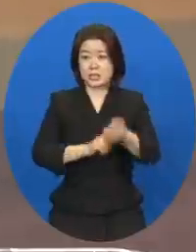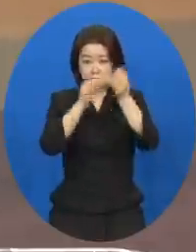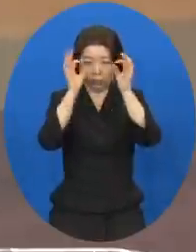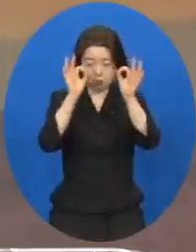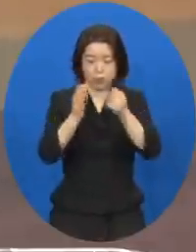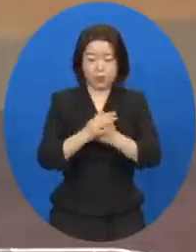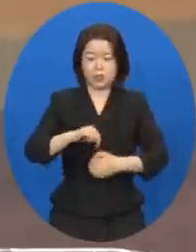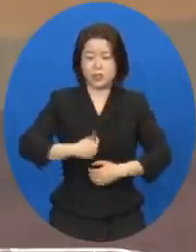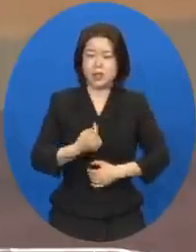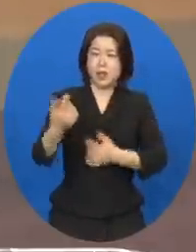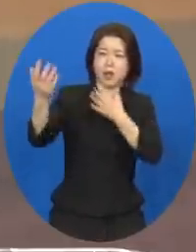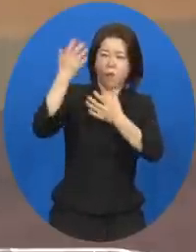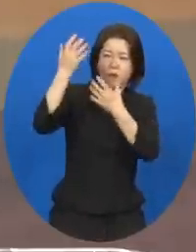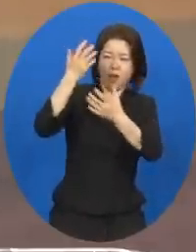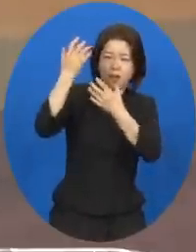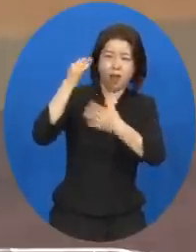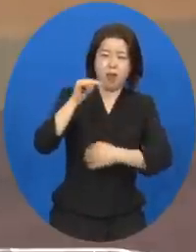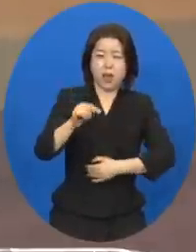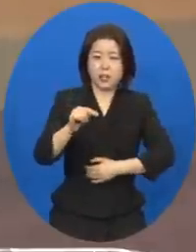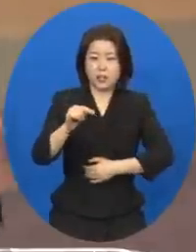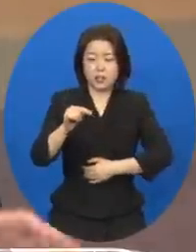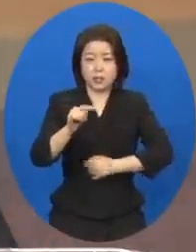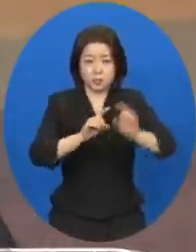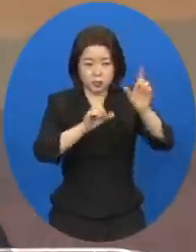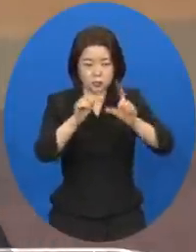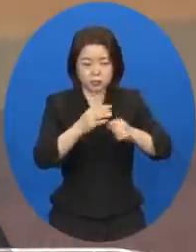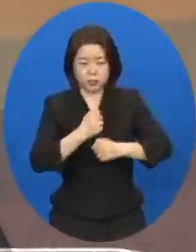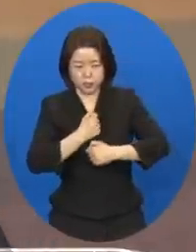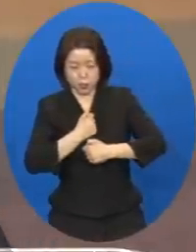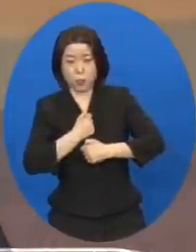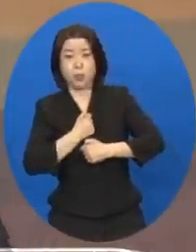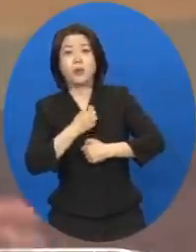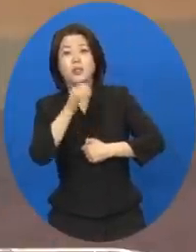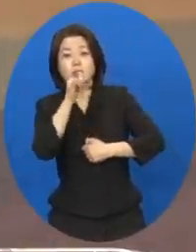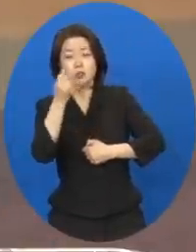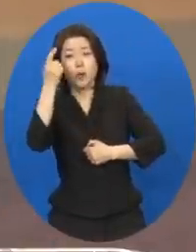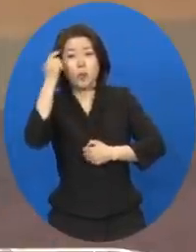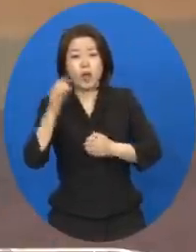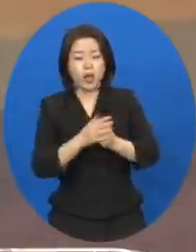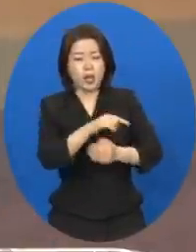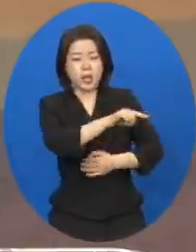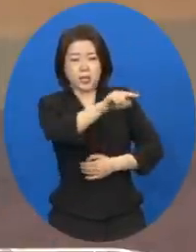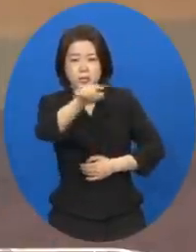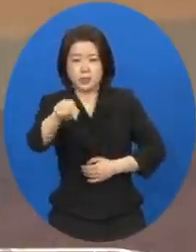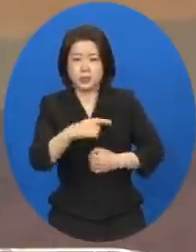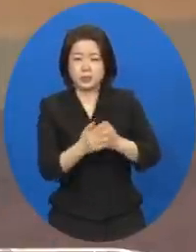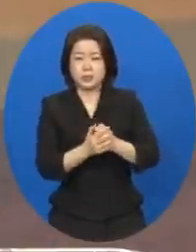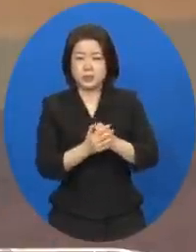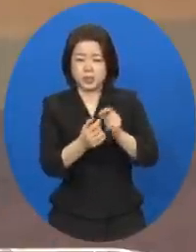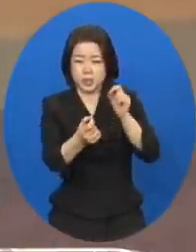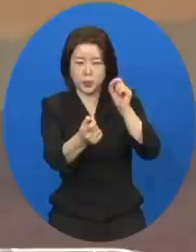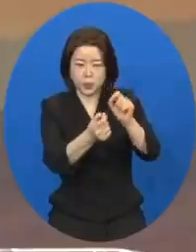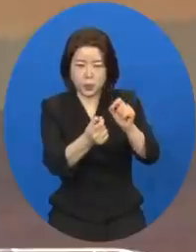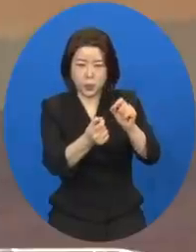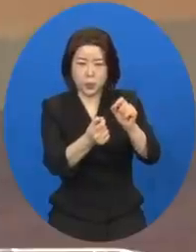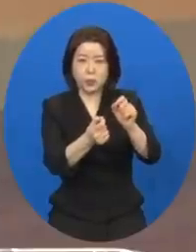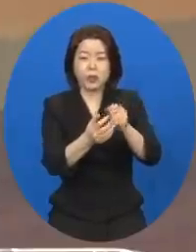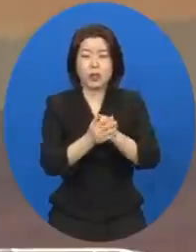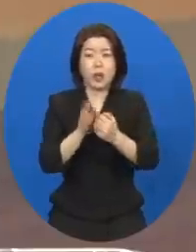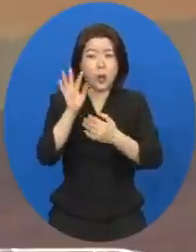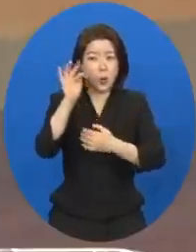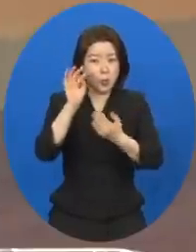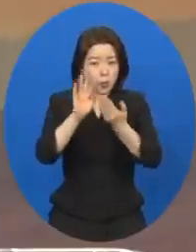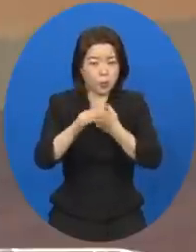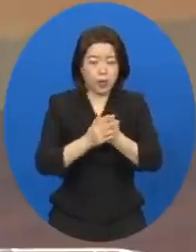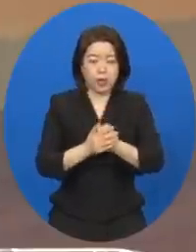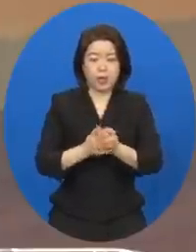자기에게 열광하는 것을 굉장히 조심하셨어요. 왜냐하면 그들이 곧 얼마 안 가면